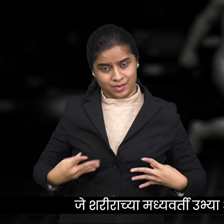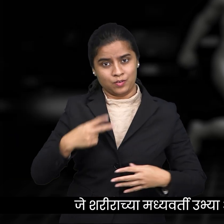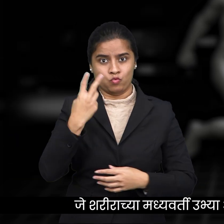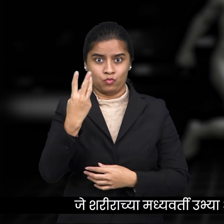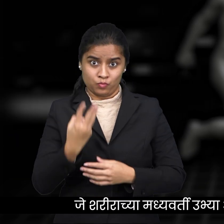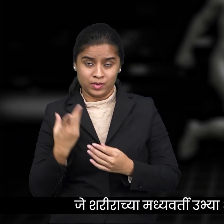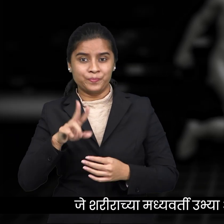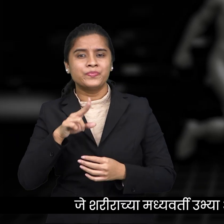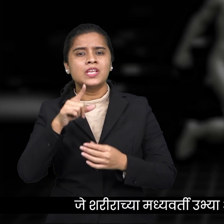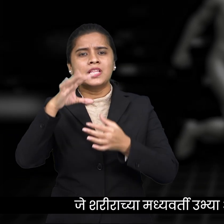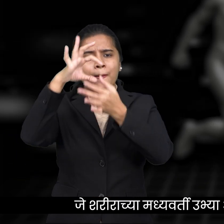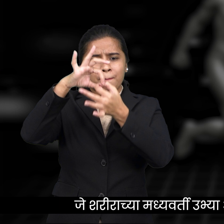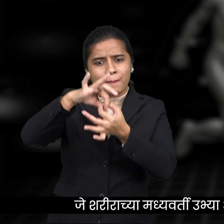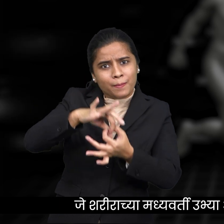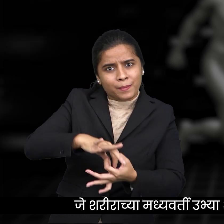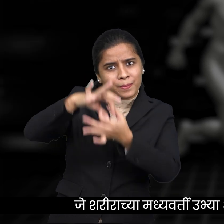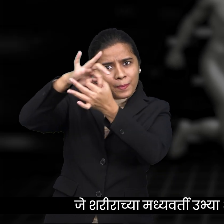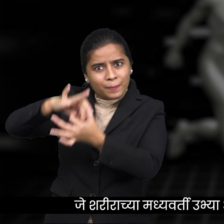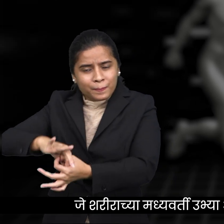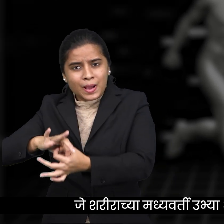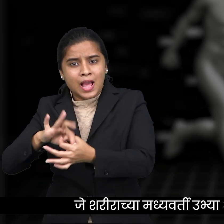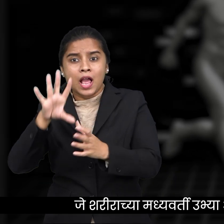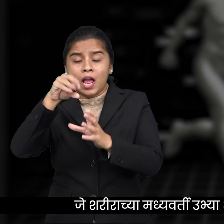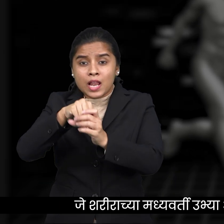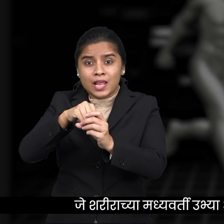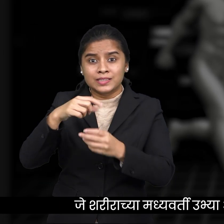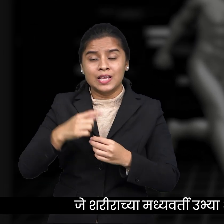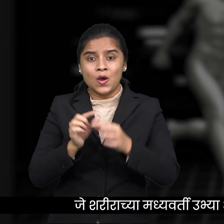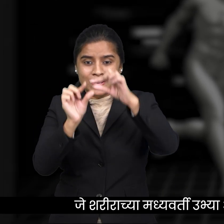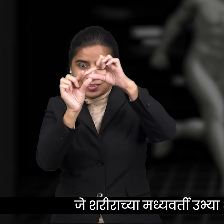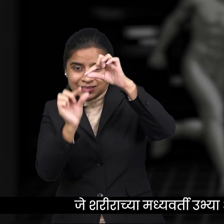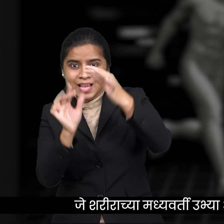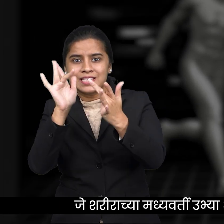अक्षासह सममितीपणे संरेखित असतात.